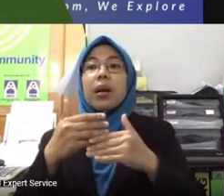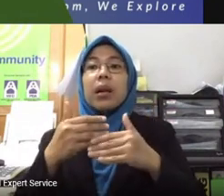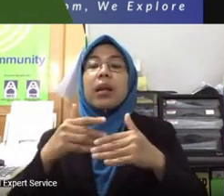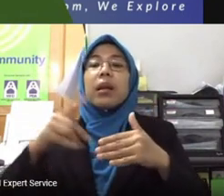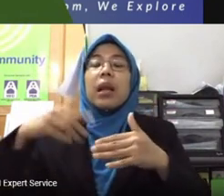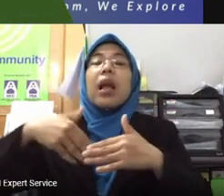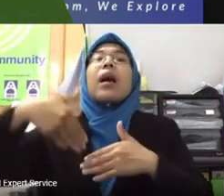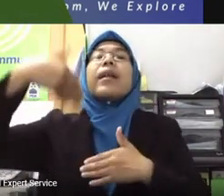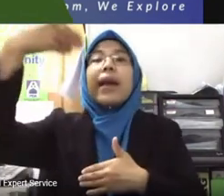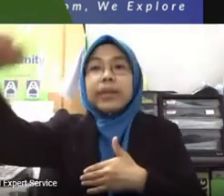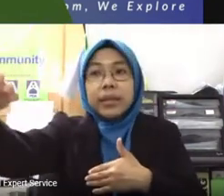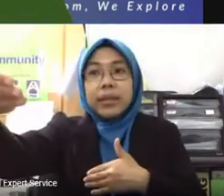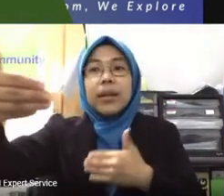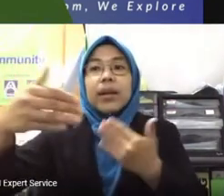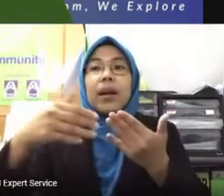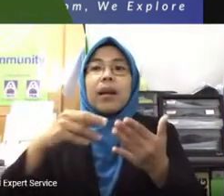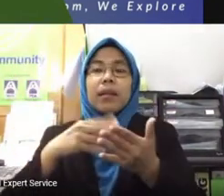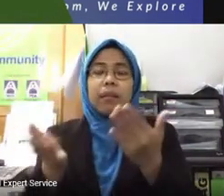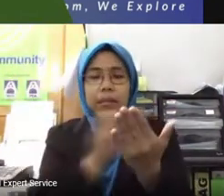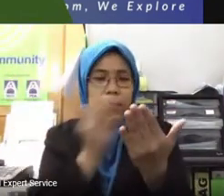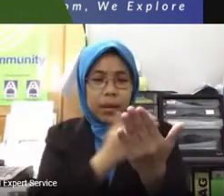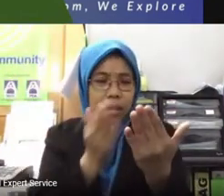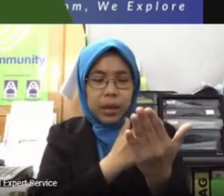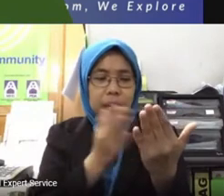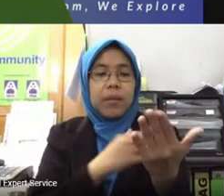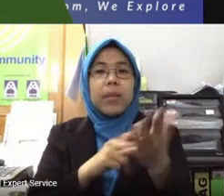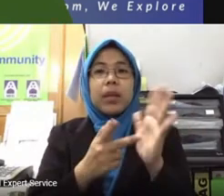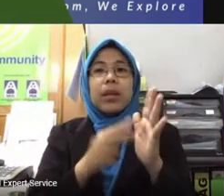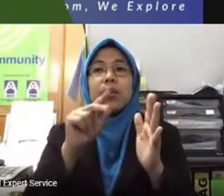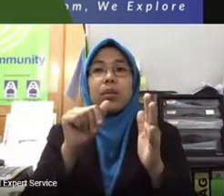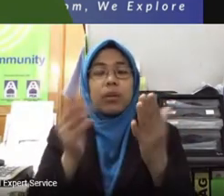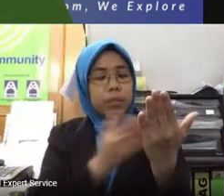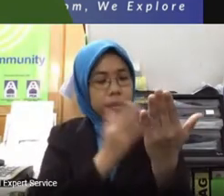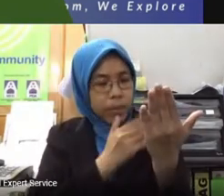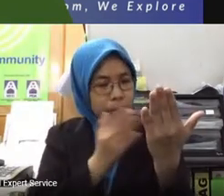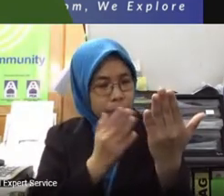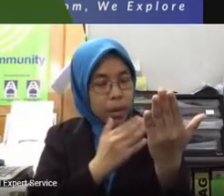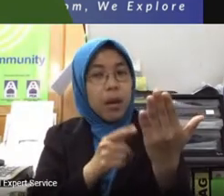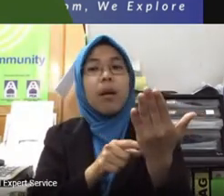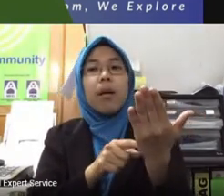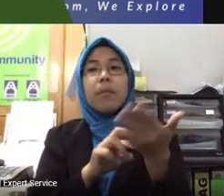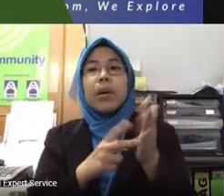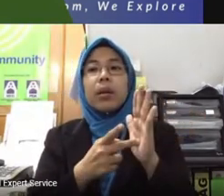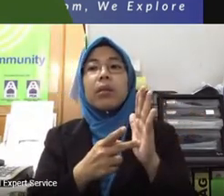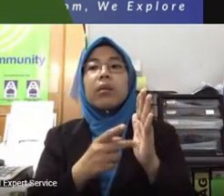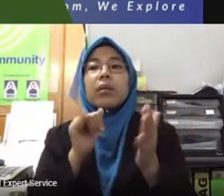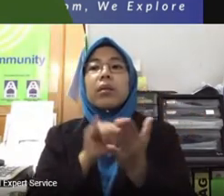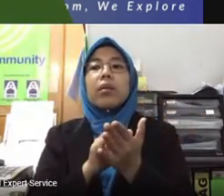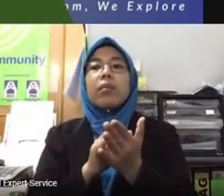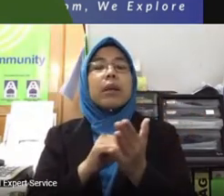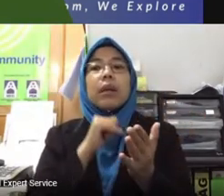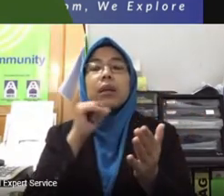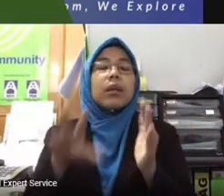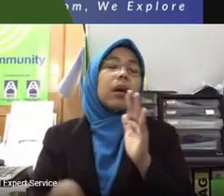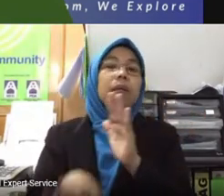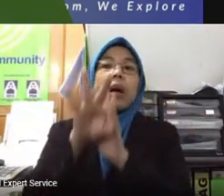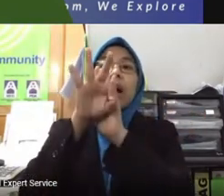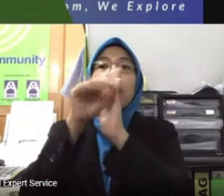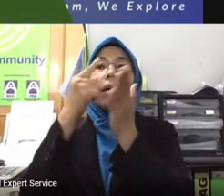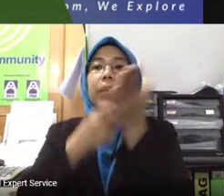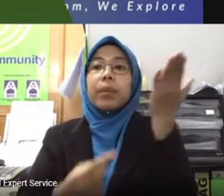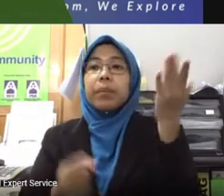lagi. Ataupun kita flip kita punya nota tu ataupun kita punya skrip tu, tiba-tiba tak jumpa pula skrip